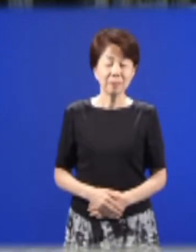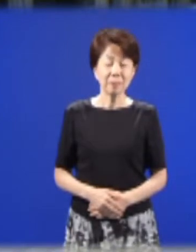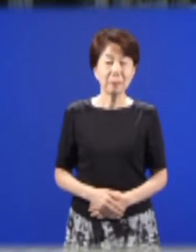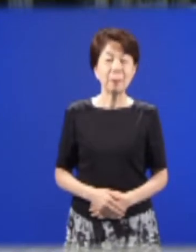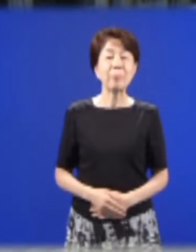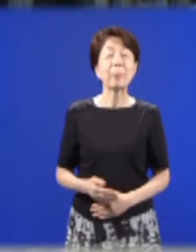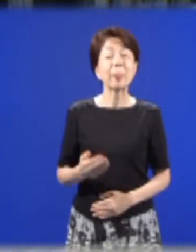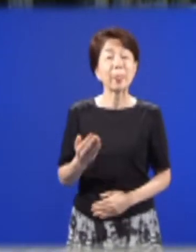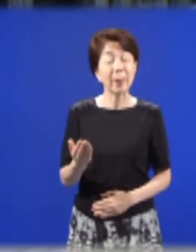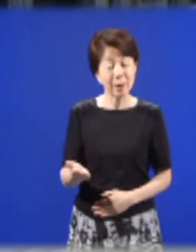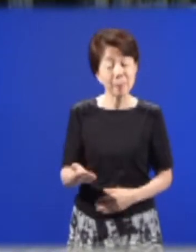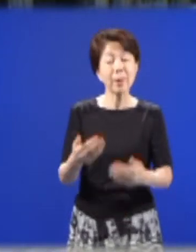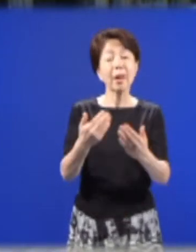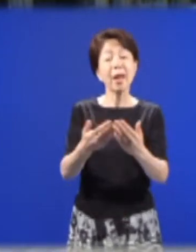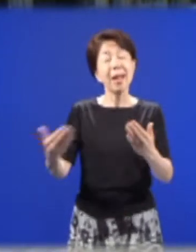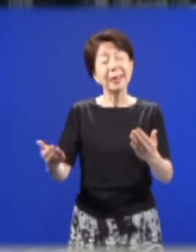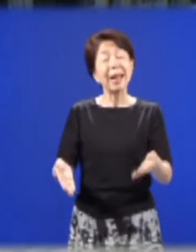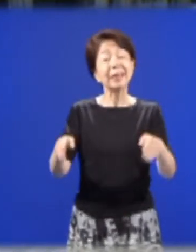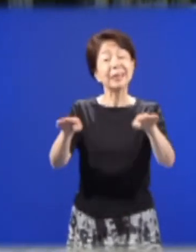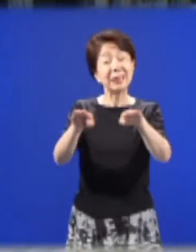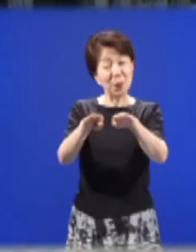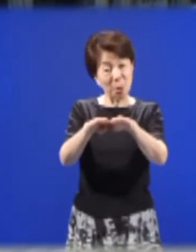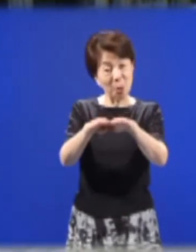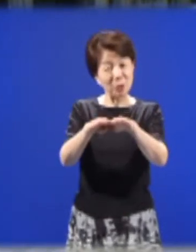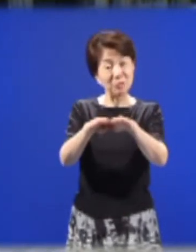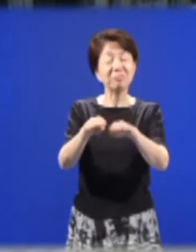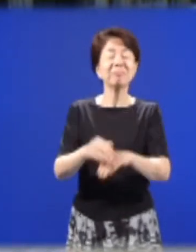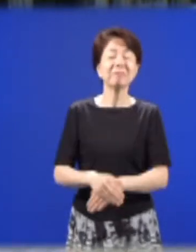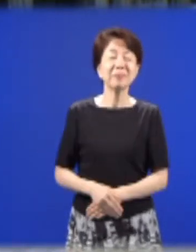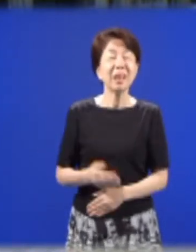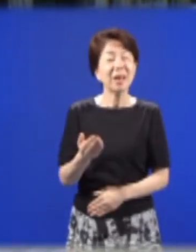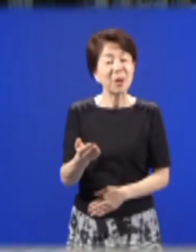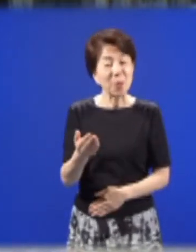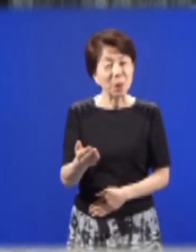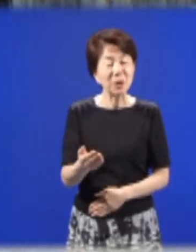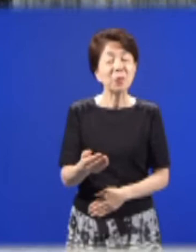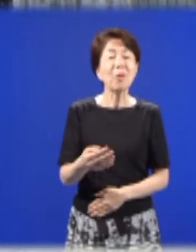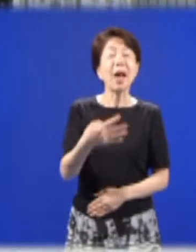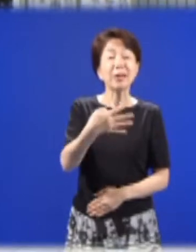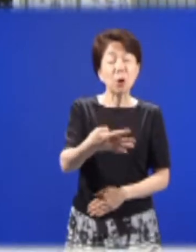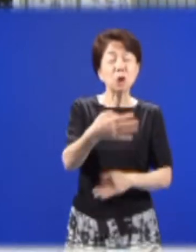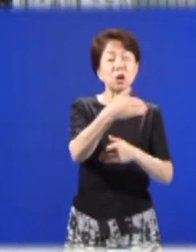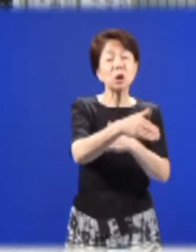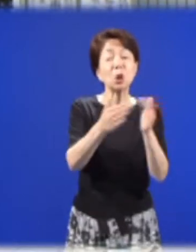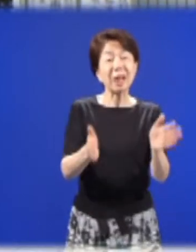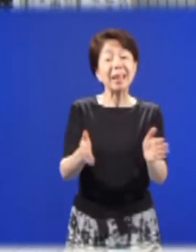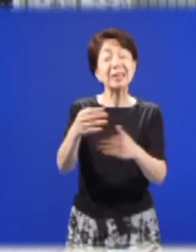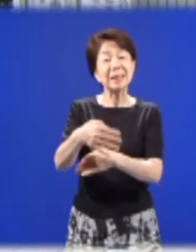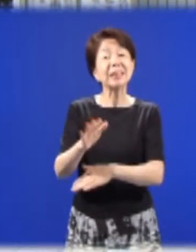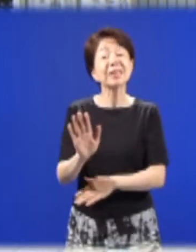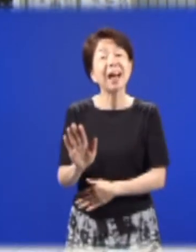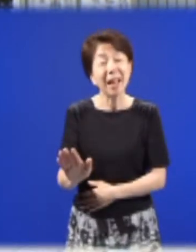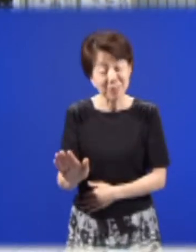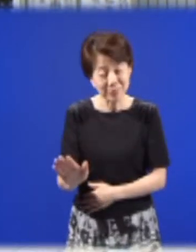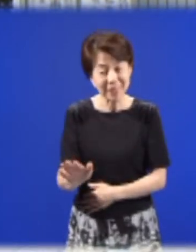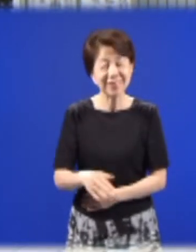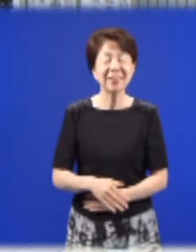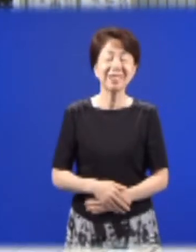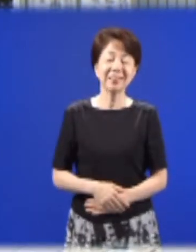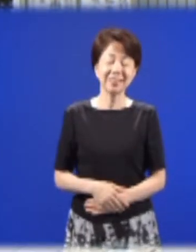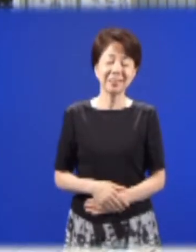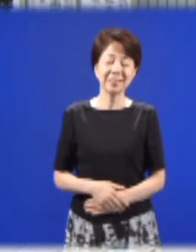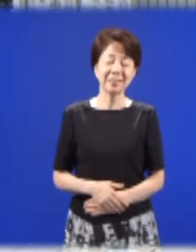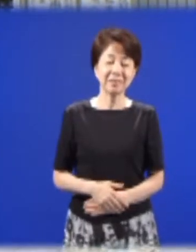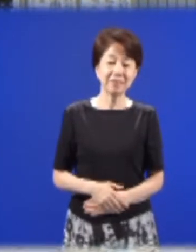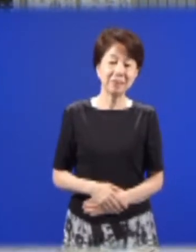続いては展示棟。ここには4つの展示室があるんですよ。